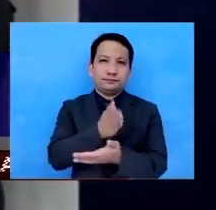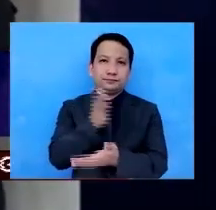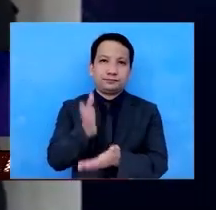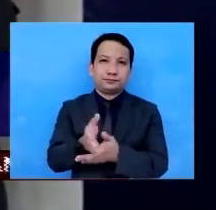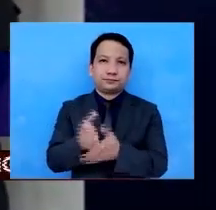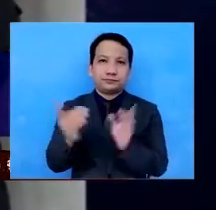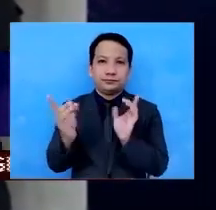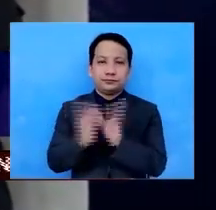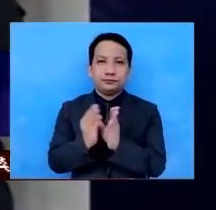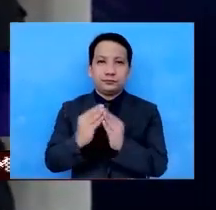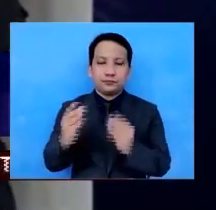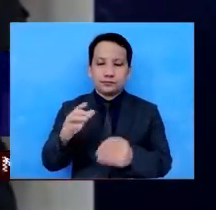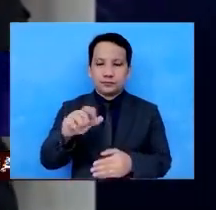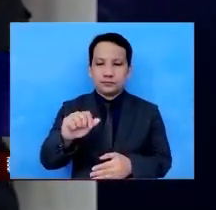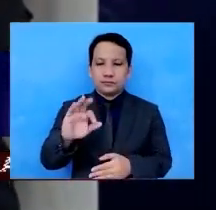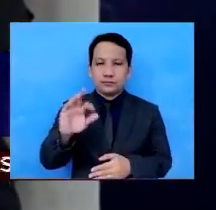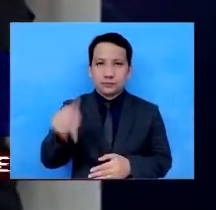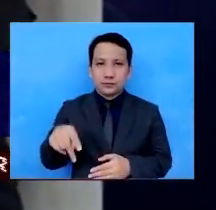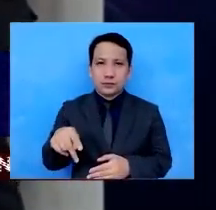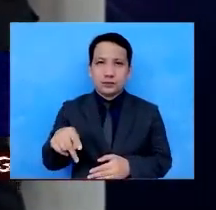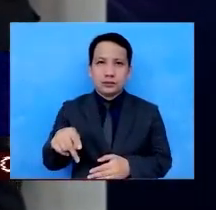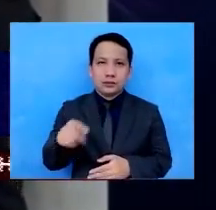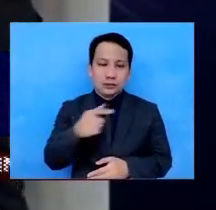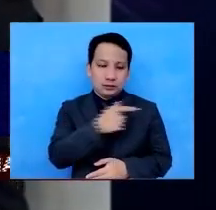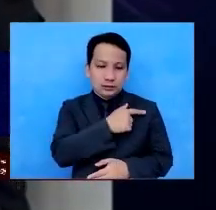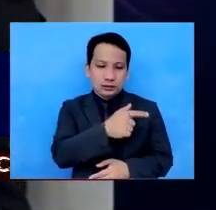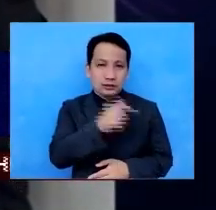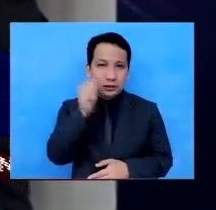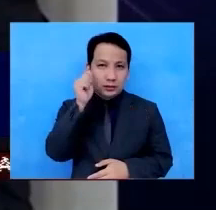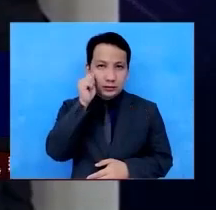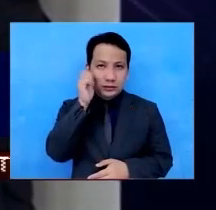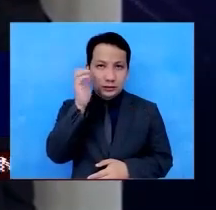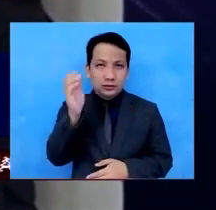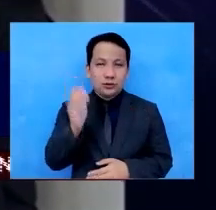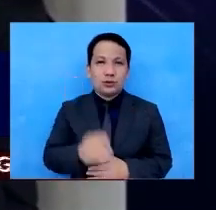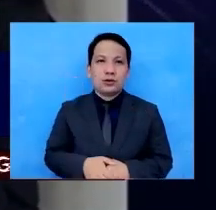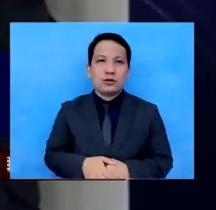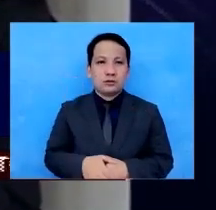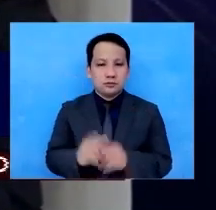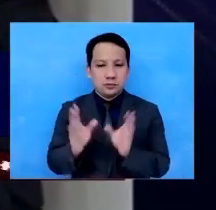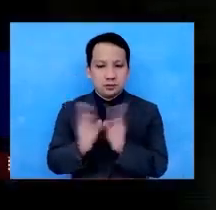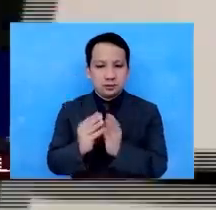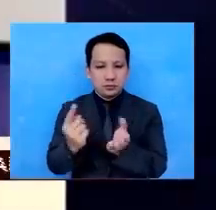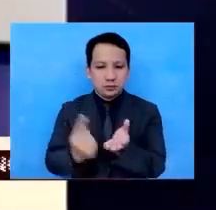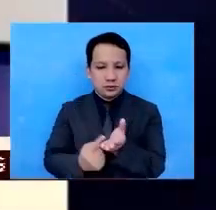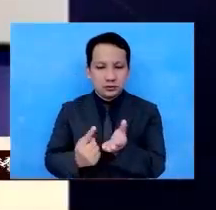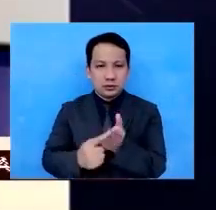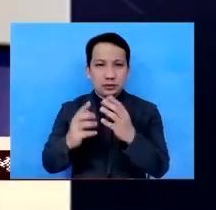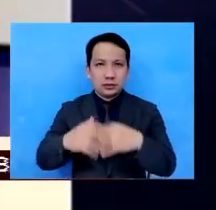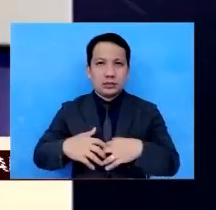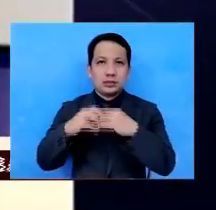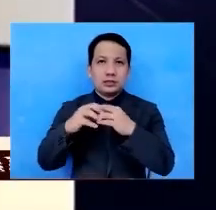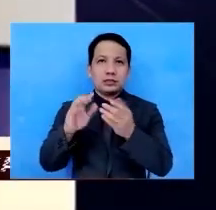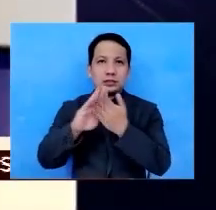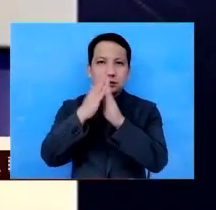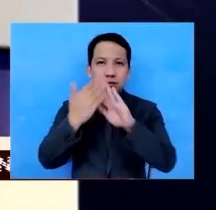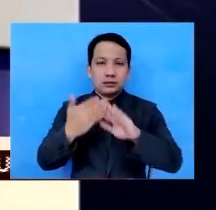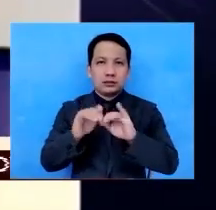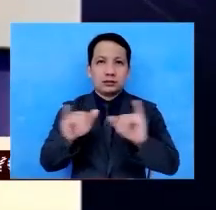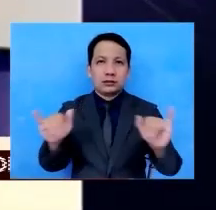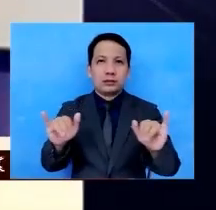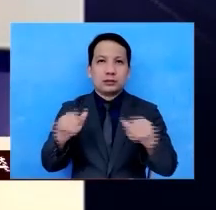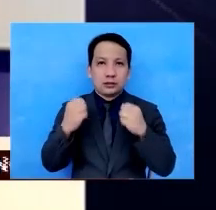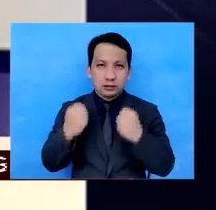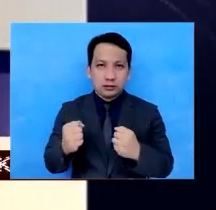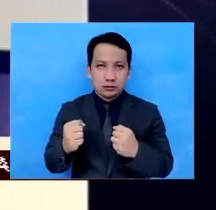sila ni AFP Chief of Staff General Andres Centino. Pinag-usapan nila ang pagpapanatili ng kapayapaan at stability